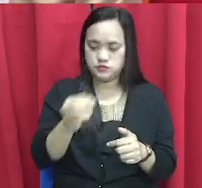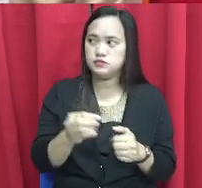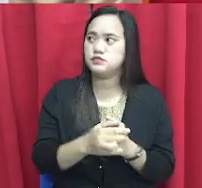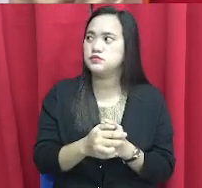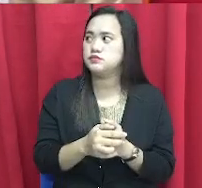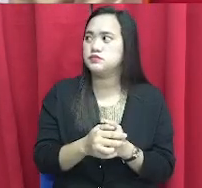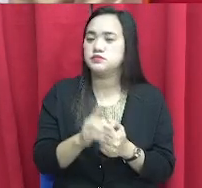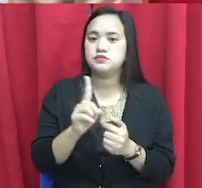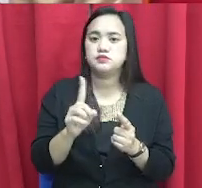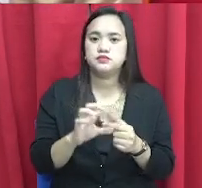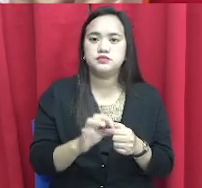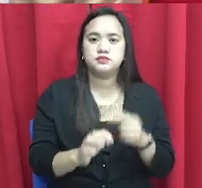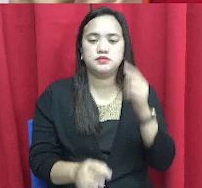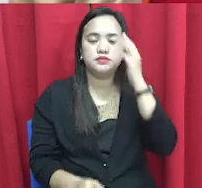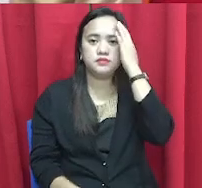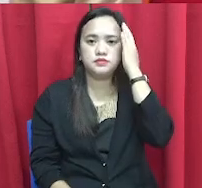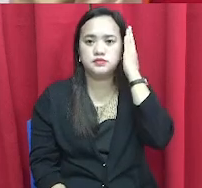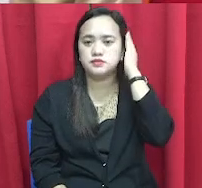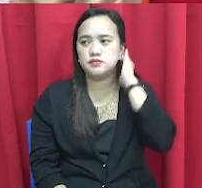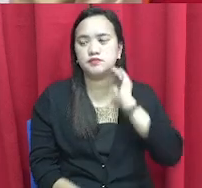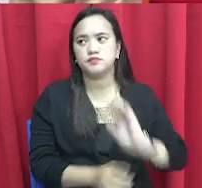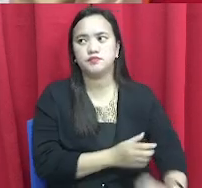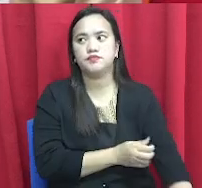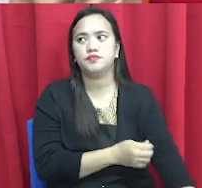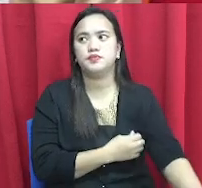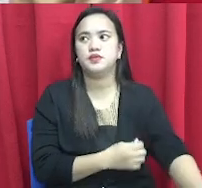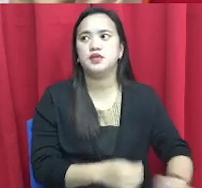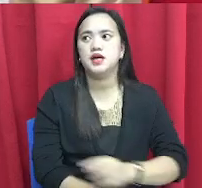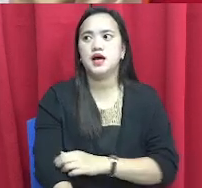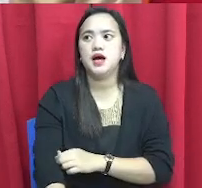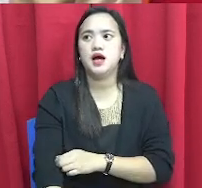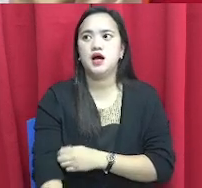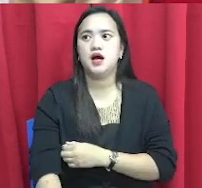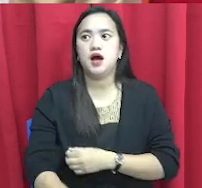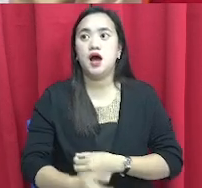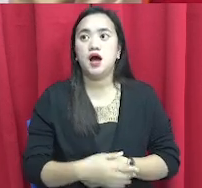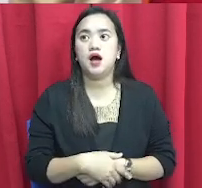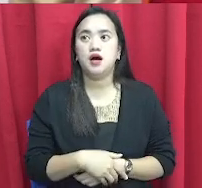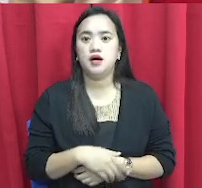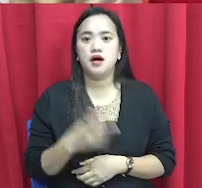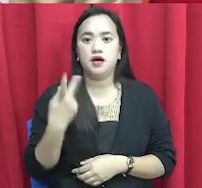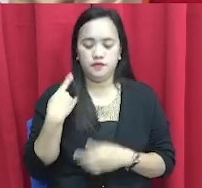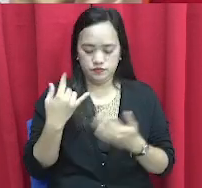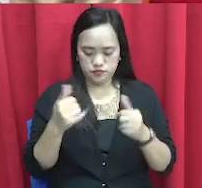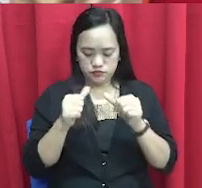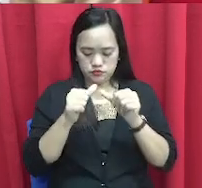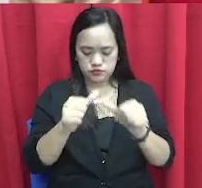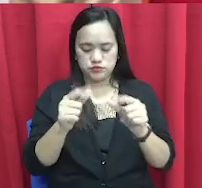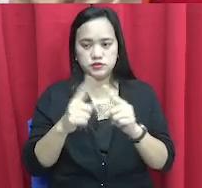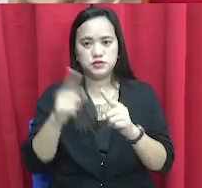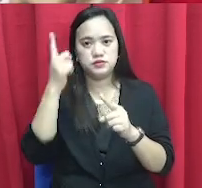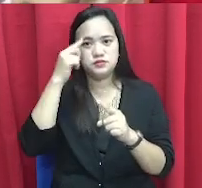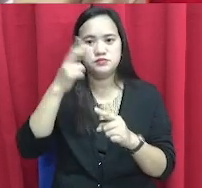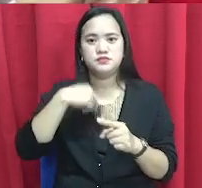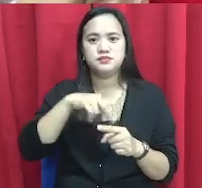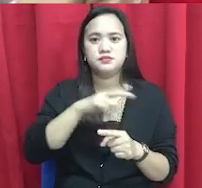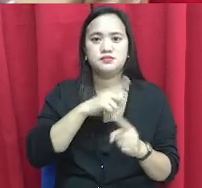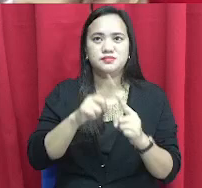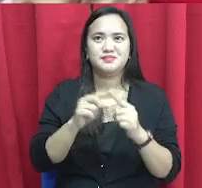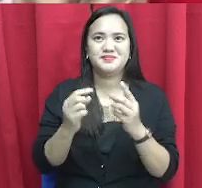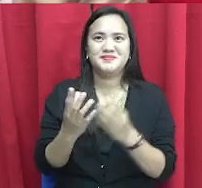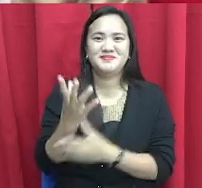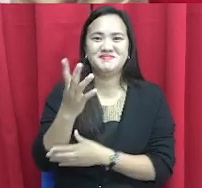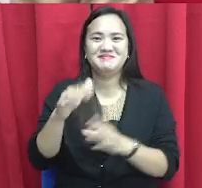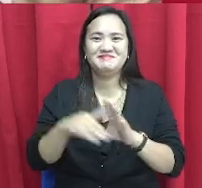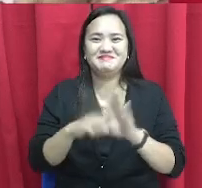tinalaga ng Diyos sa Lider po ng tahanan Gaano kahalaga na tayo po ay lumago sa ating pananampalataya